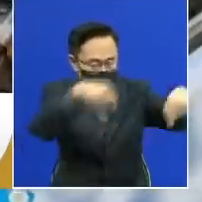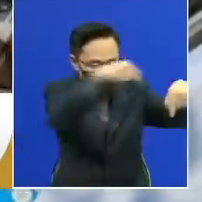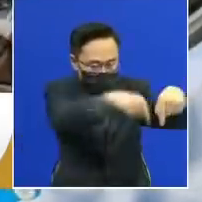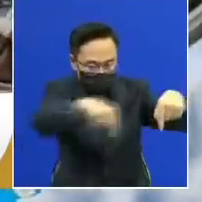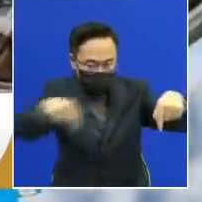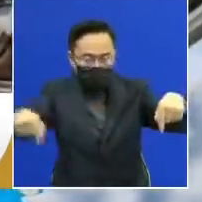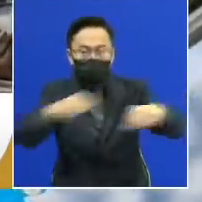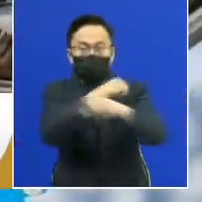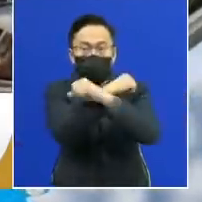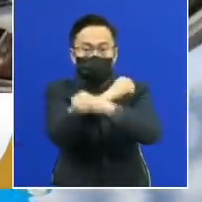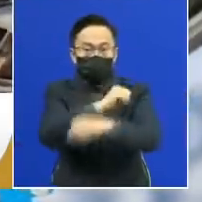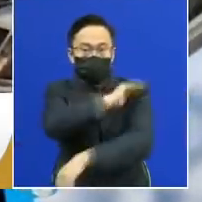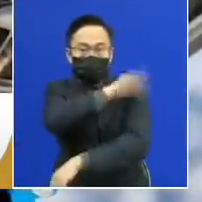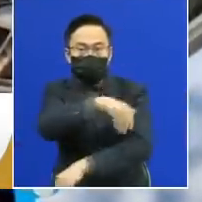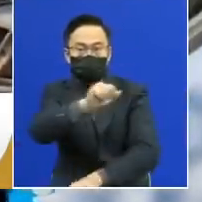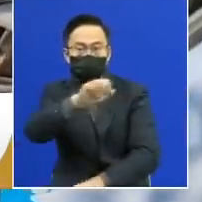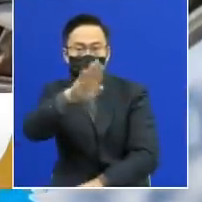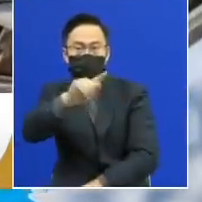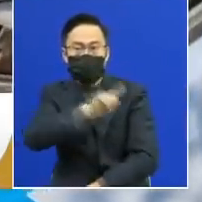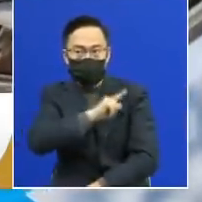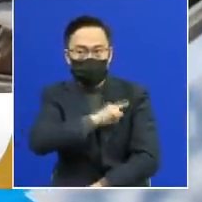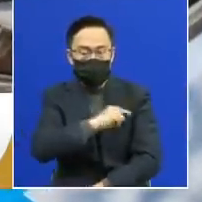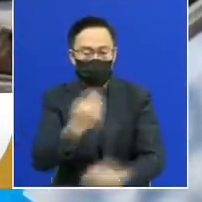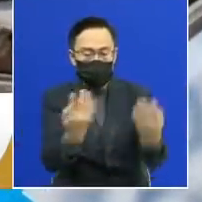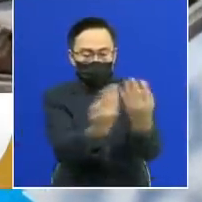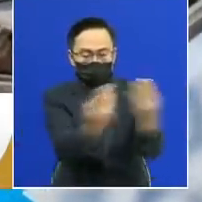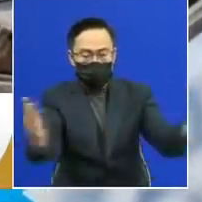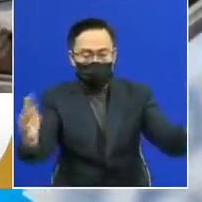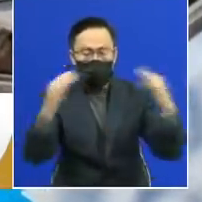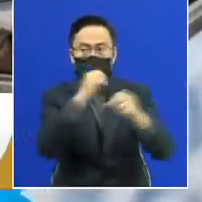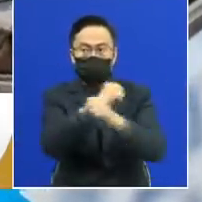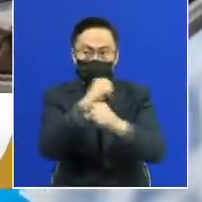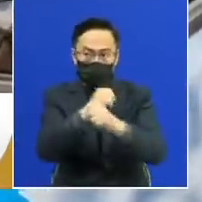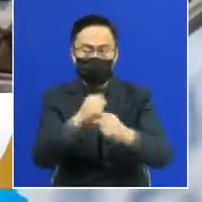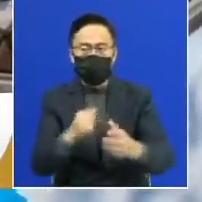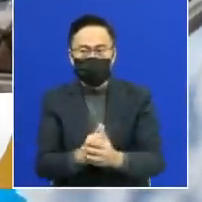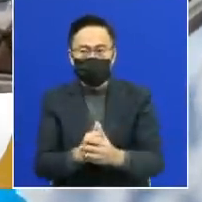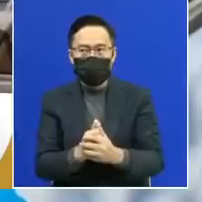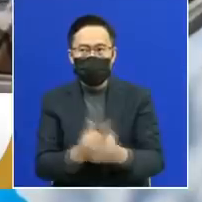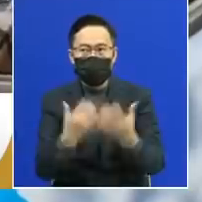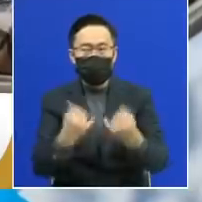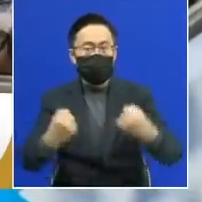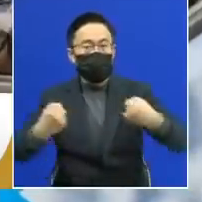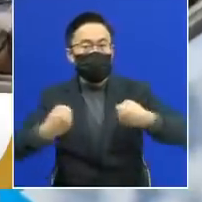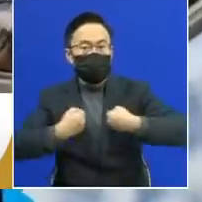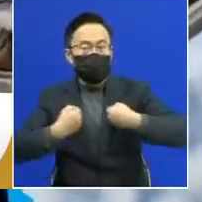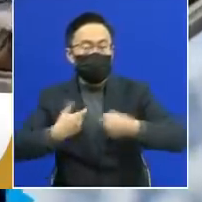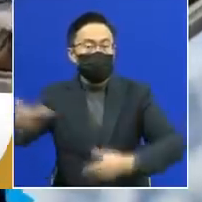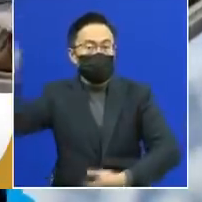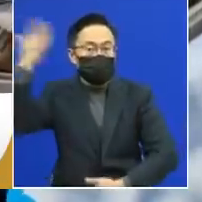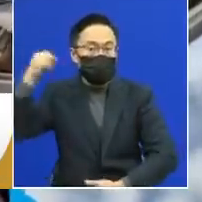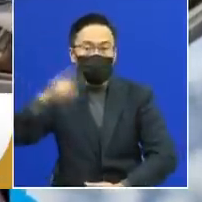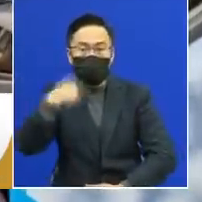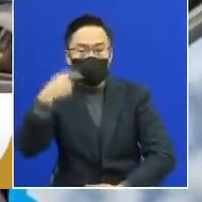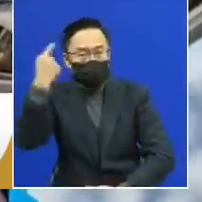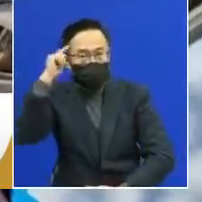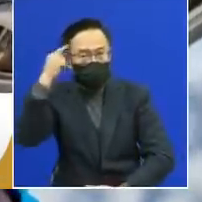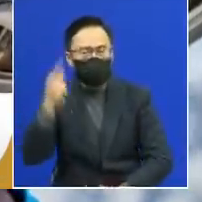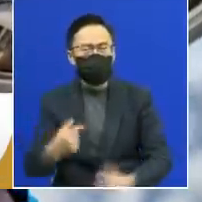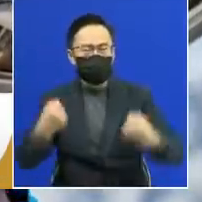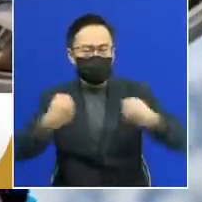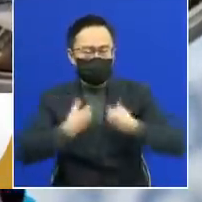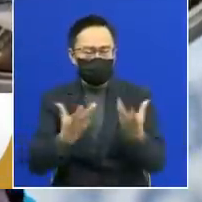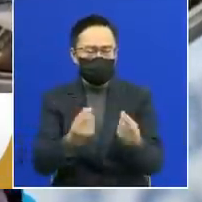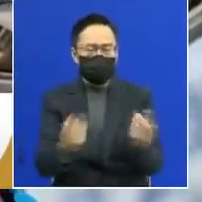แล้วอบต.ก็มาทำเขียดให้ใช่ไห ม ก็มีการลุกล้ำพื้นที่ตรงนี้ขึ้นไปเจ้าของเดิมเขาผมก็ไม่รู้เลยว่าชื่ออะไรแต่ว่